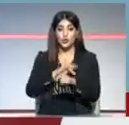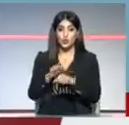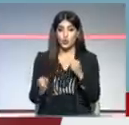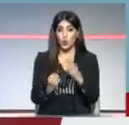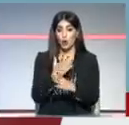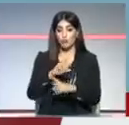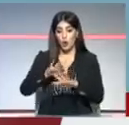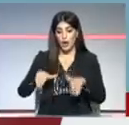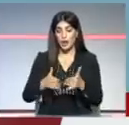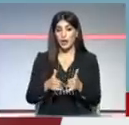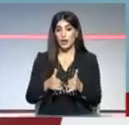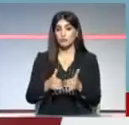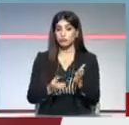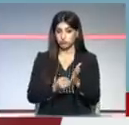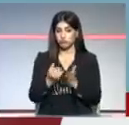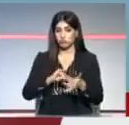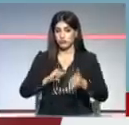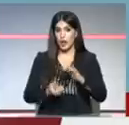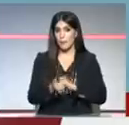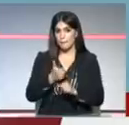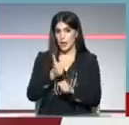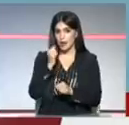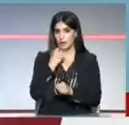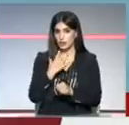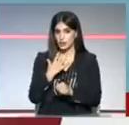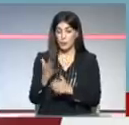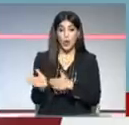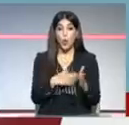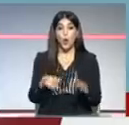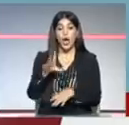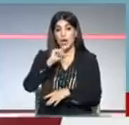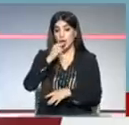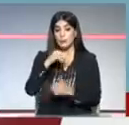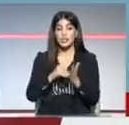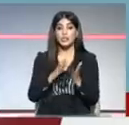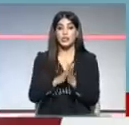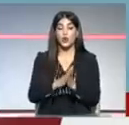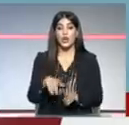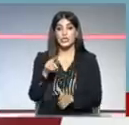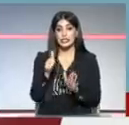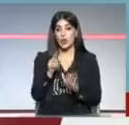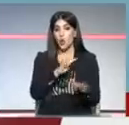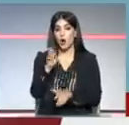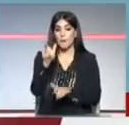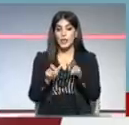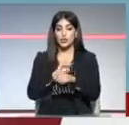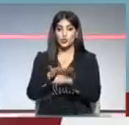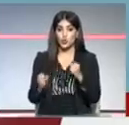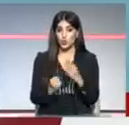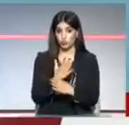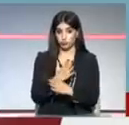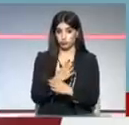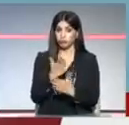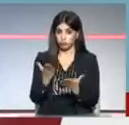وفق اخر حصيله معينه مساء امس اما جيد فقد سجلت الجهات سته واربعين اصابه جديده بفيروس